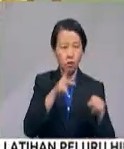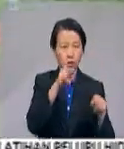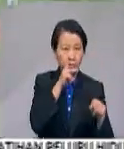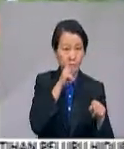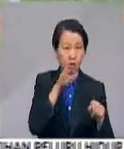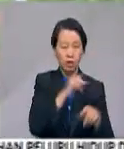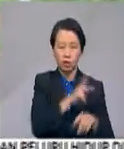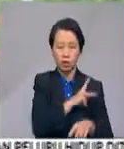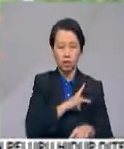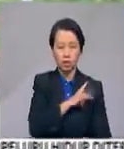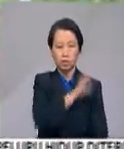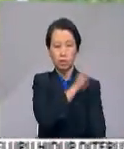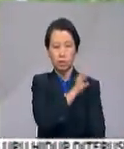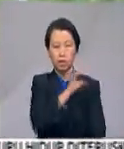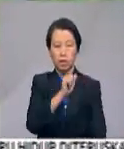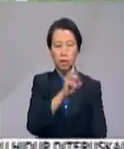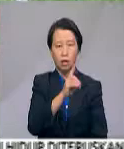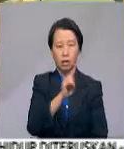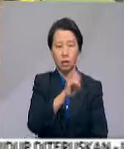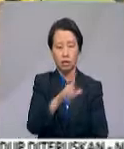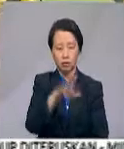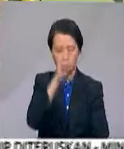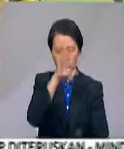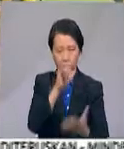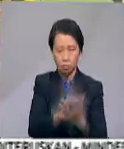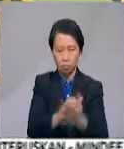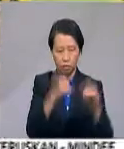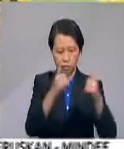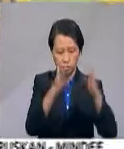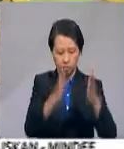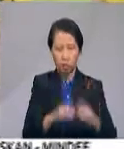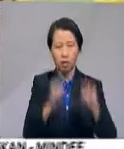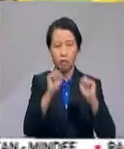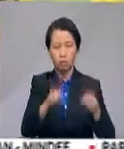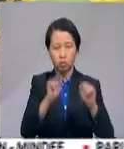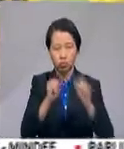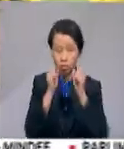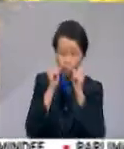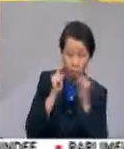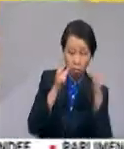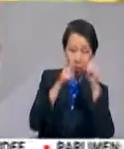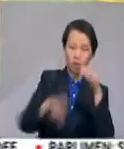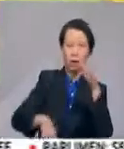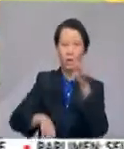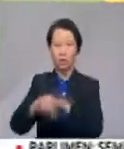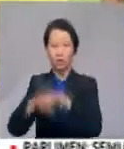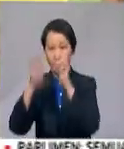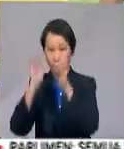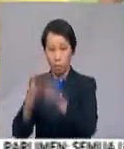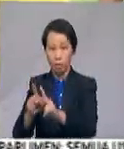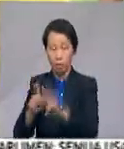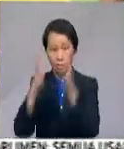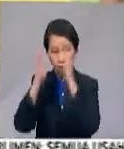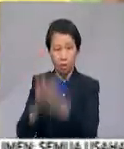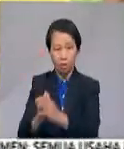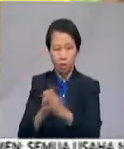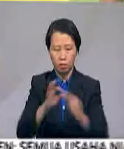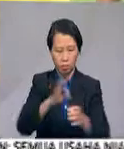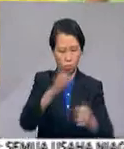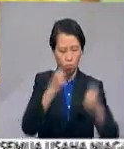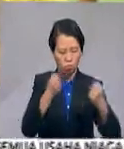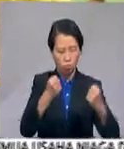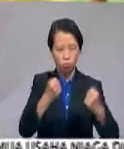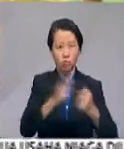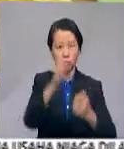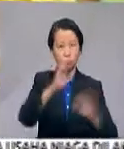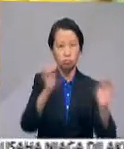malah ketua jurulatihnya Aidil Syahrin Sahak yakin anak-anak buahnya mampu membuat kejutan ke atas Pahang. Semangat juang pemainnya sangat tinggi